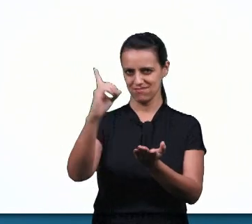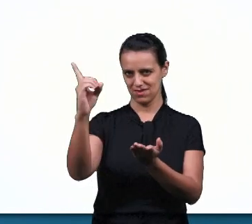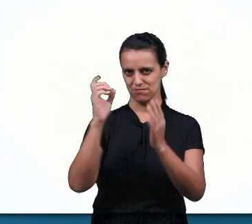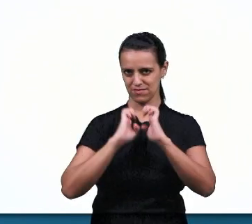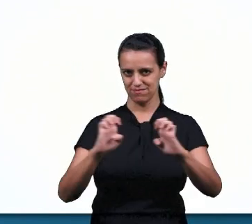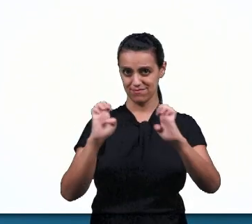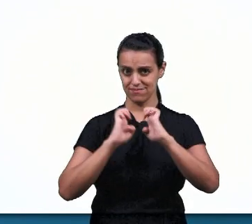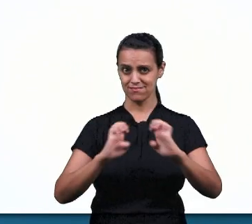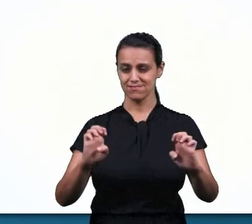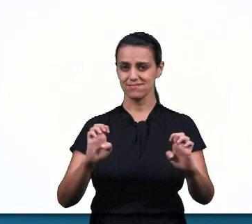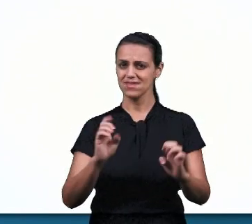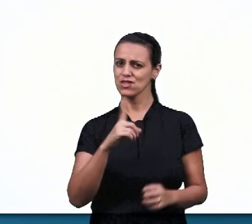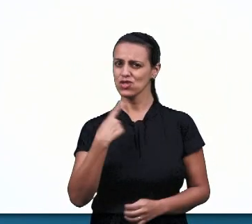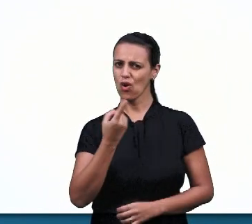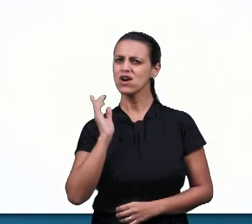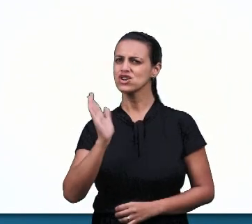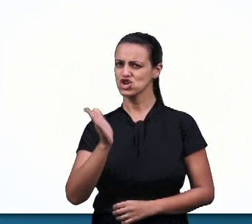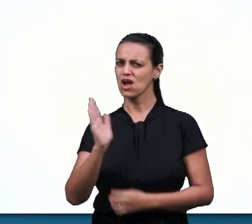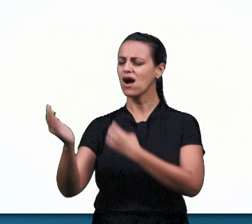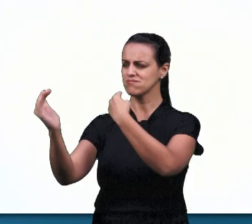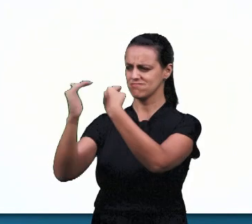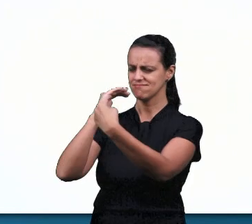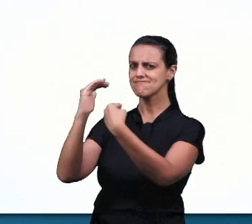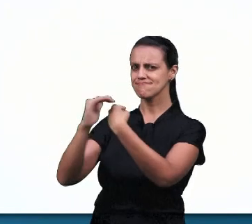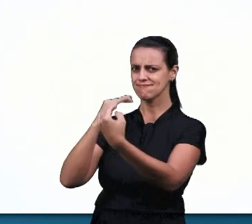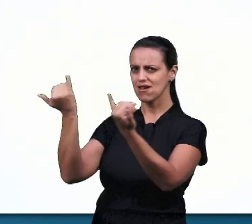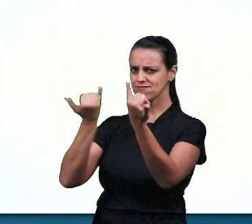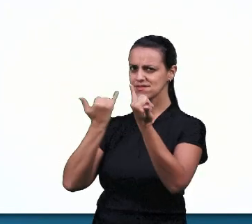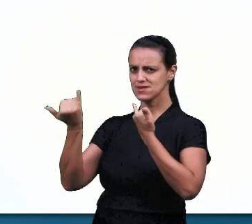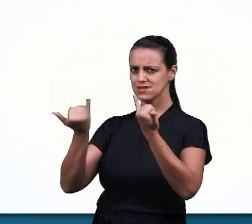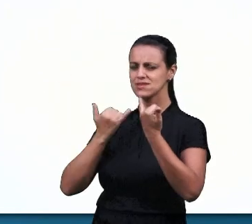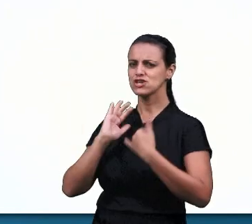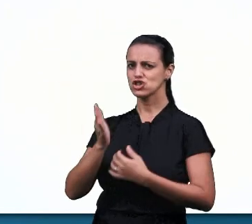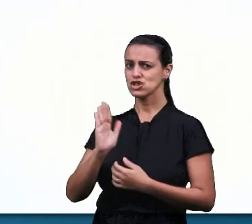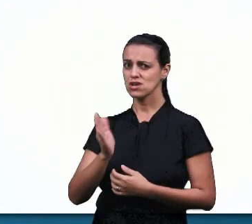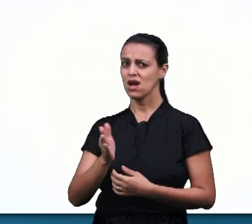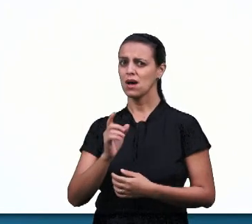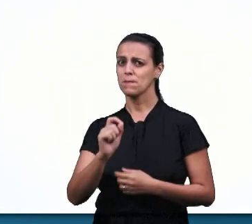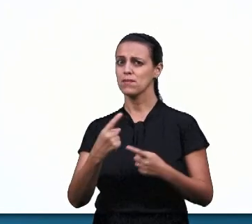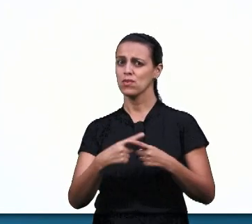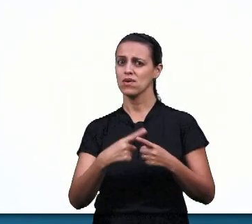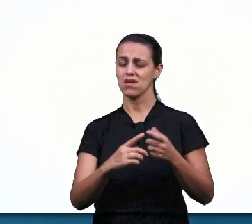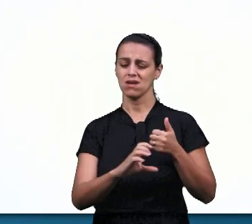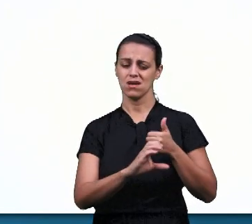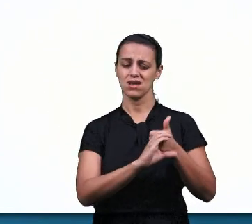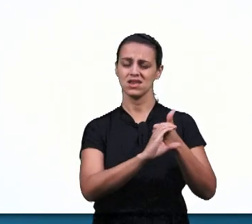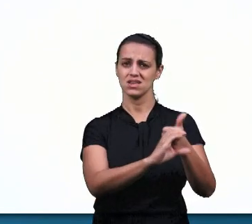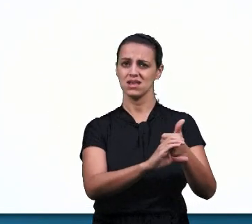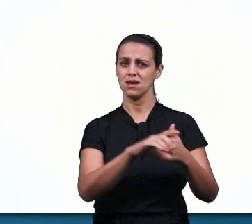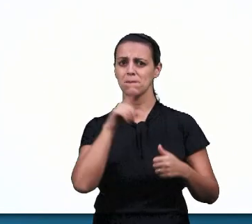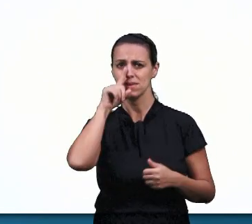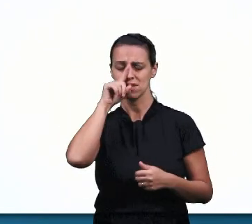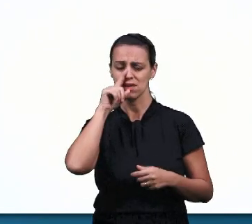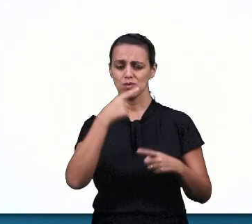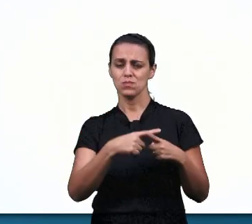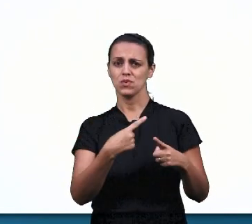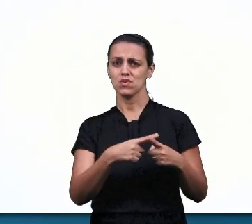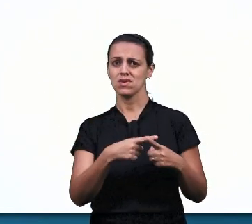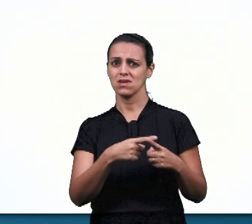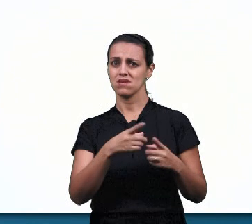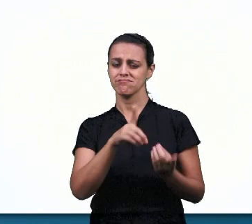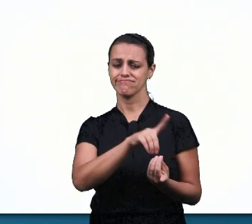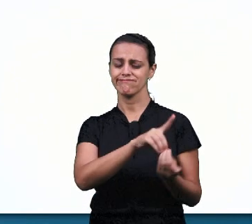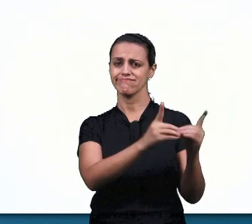nous sommes avertis sur les dangers d'un christianisme qui a fouillé les vérités